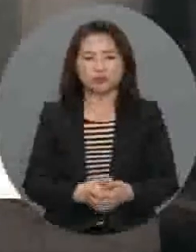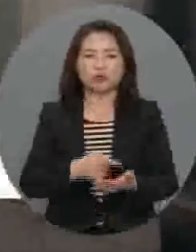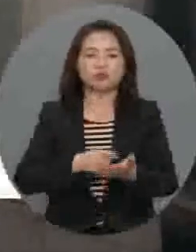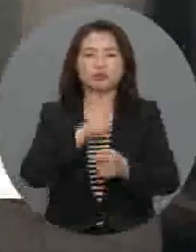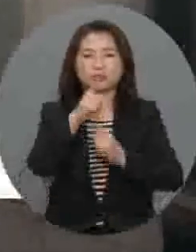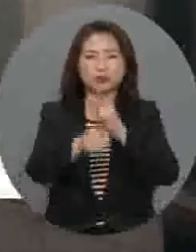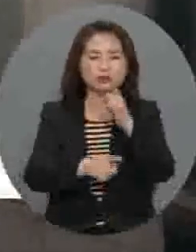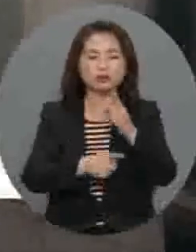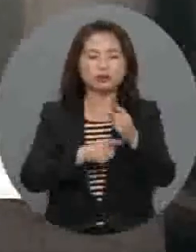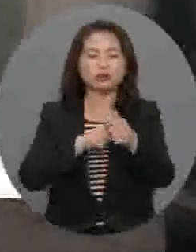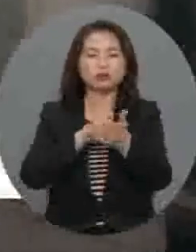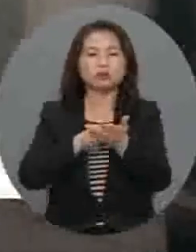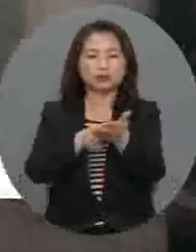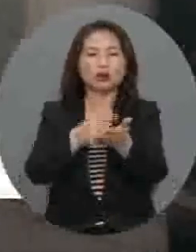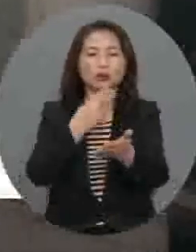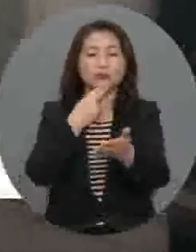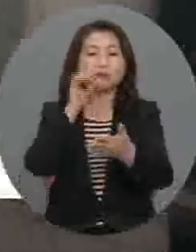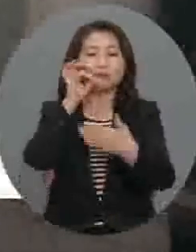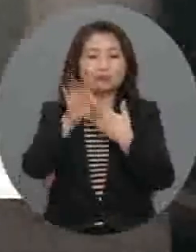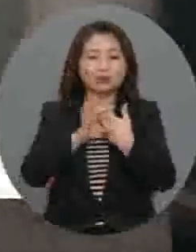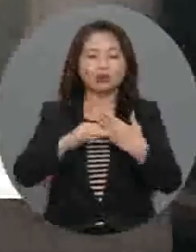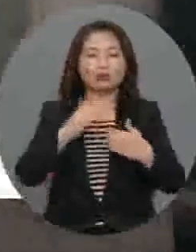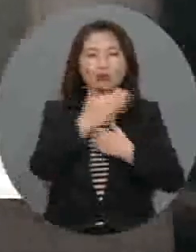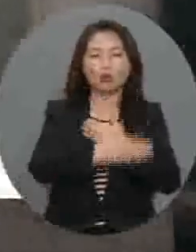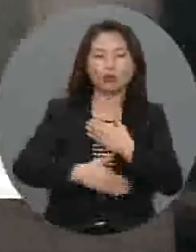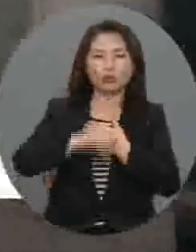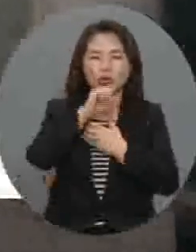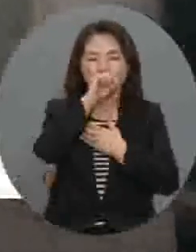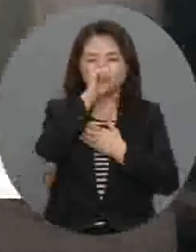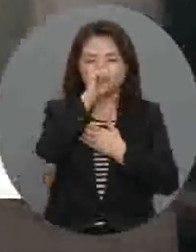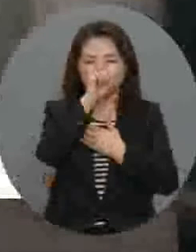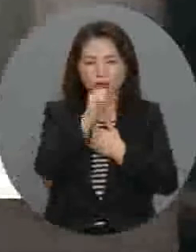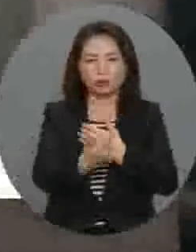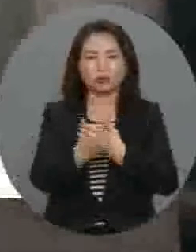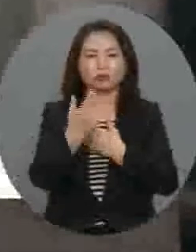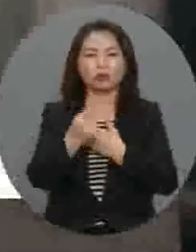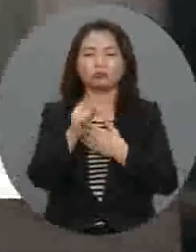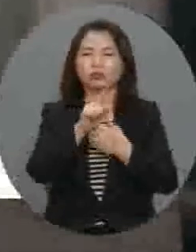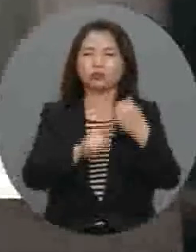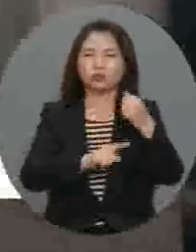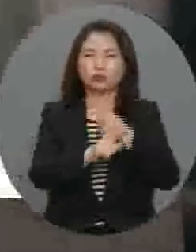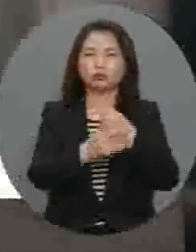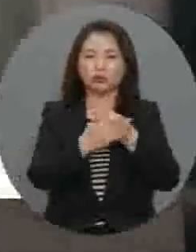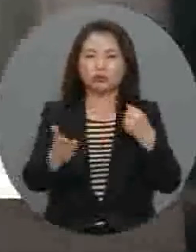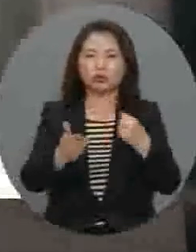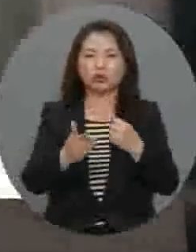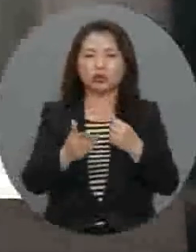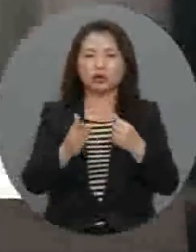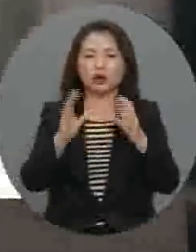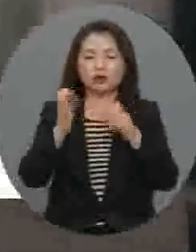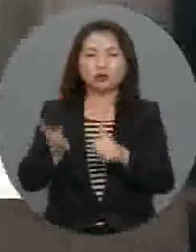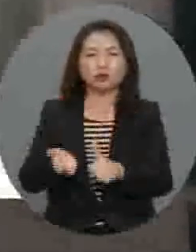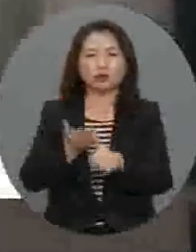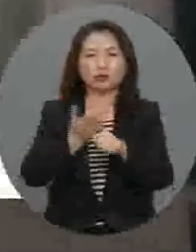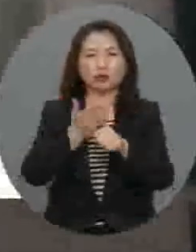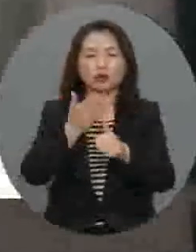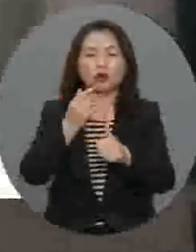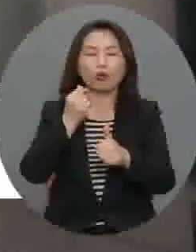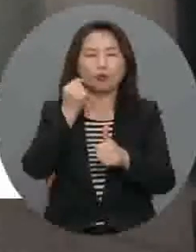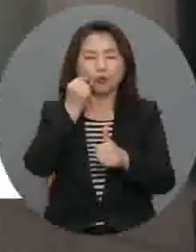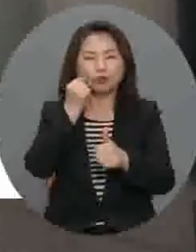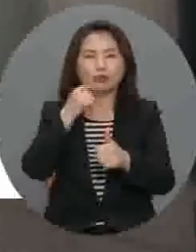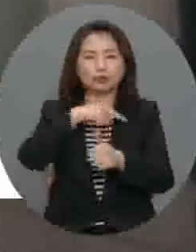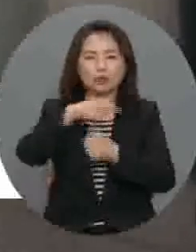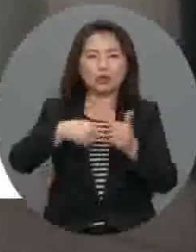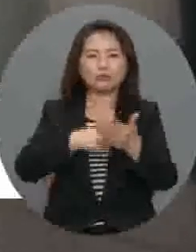신청은 없었습니다. 만약에 정말 본인이 뭐 몸이 안 좋으시거나 어떤 사유로 인해서 아동을 좀 키울 수가 없는